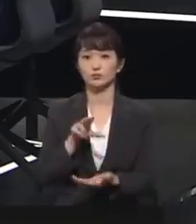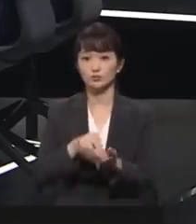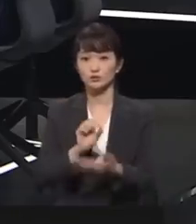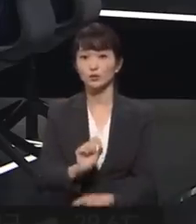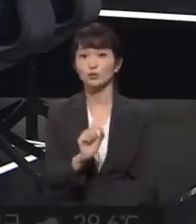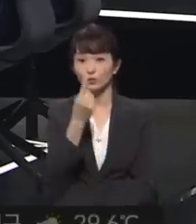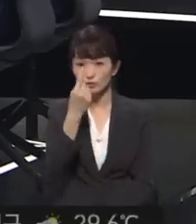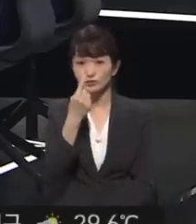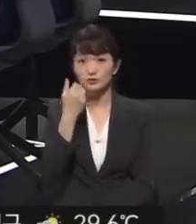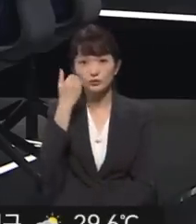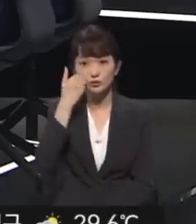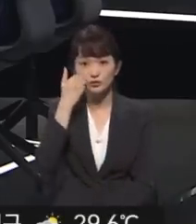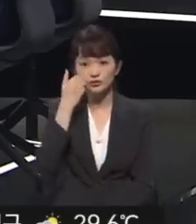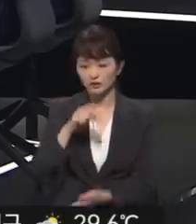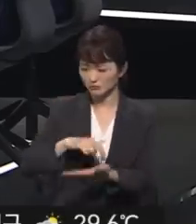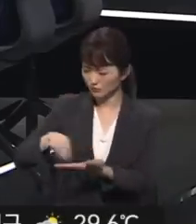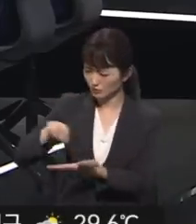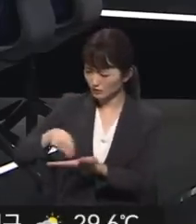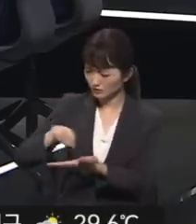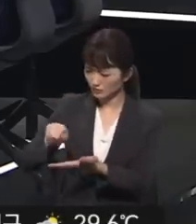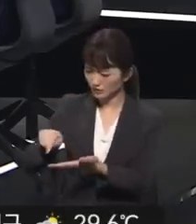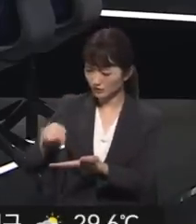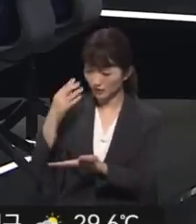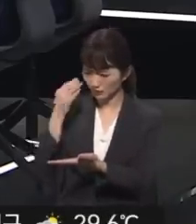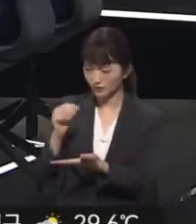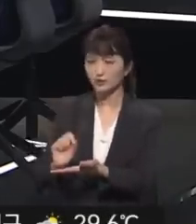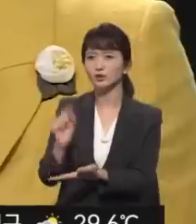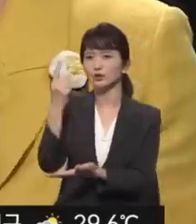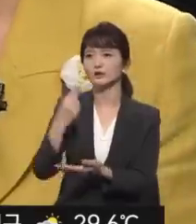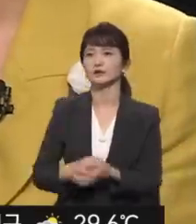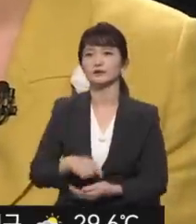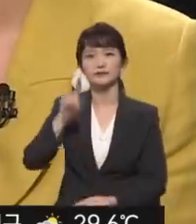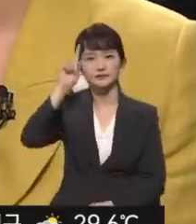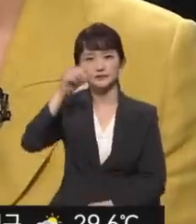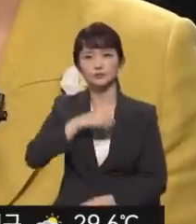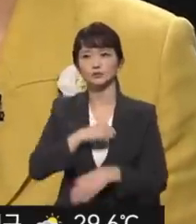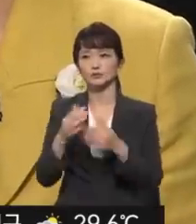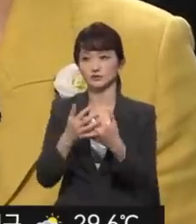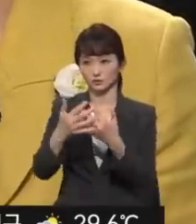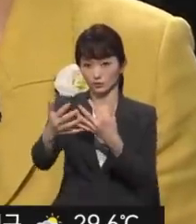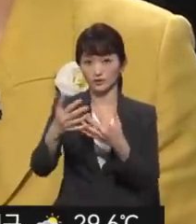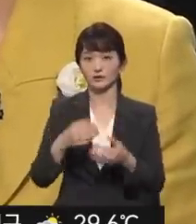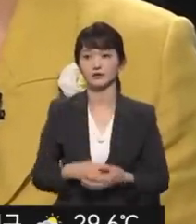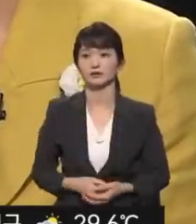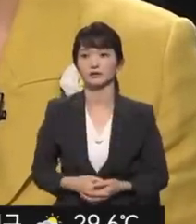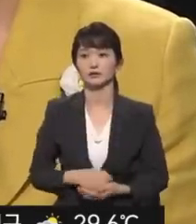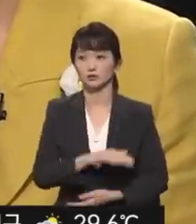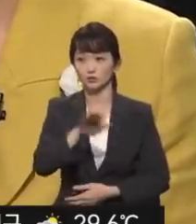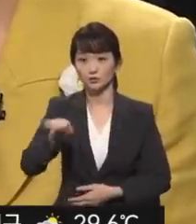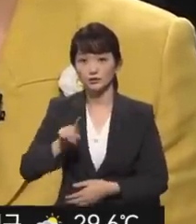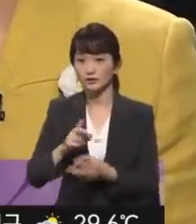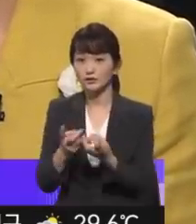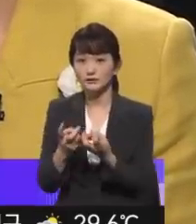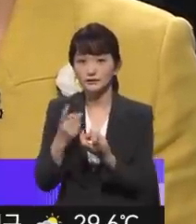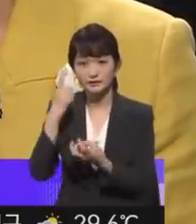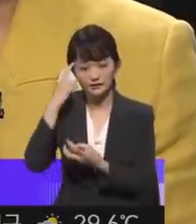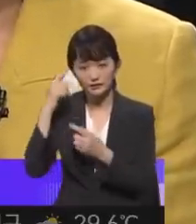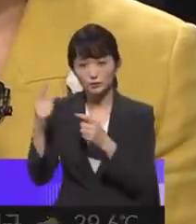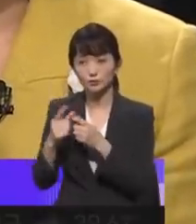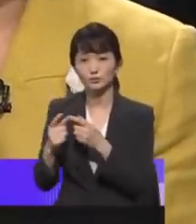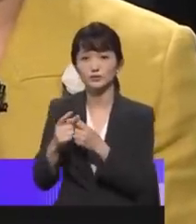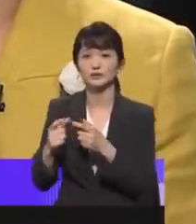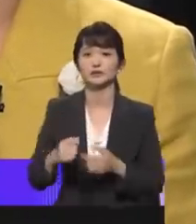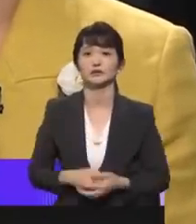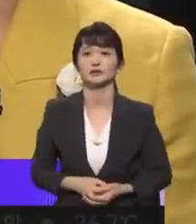그 문자 파동 팬분이 왔잖아요 매일 위 총을 하고요 지금 이제 우리가 어떻게 해야되냐 를 생각해야 될 텐데